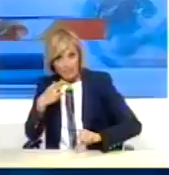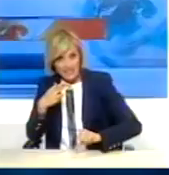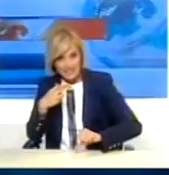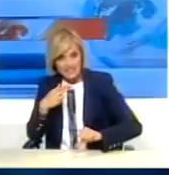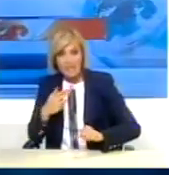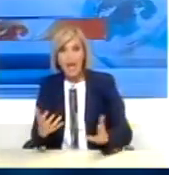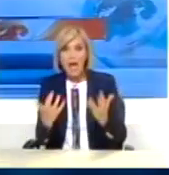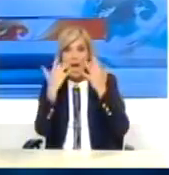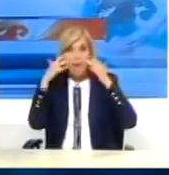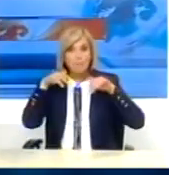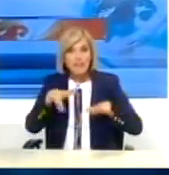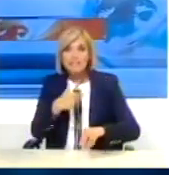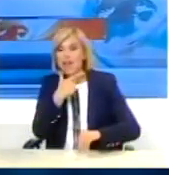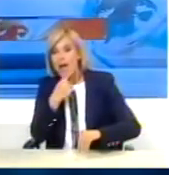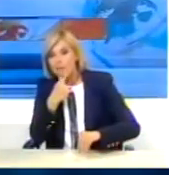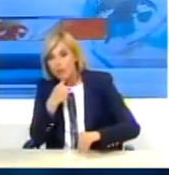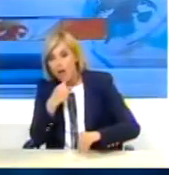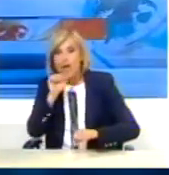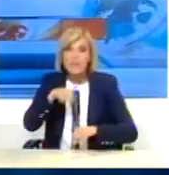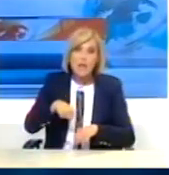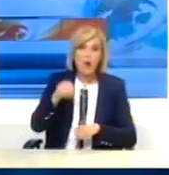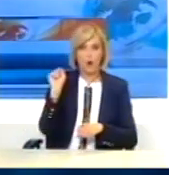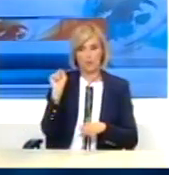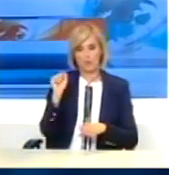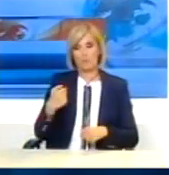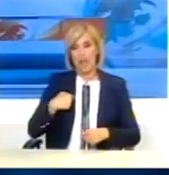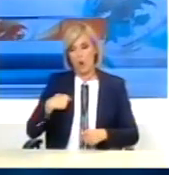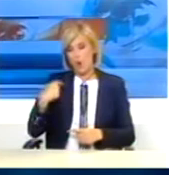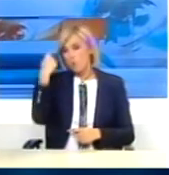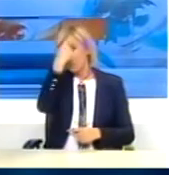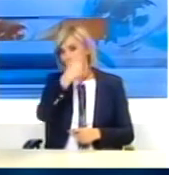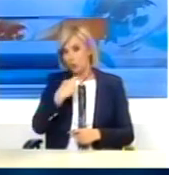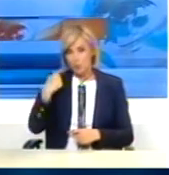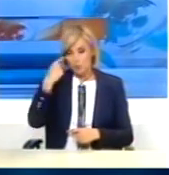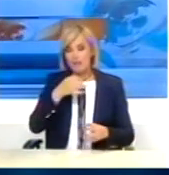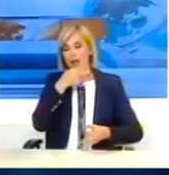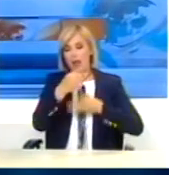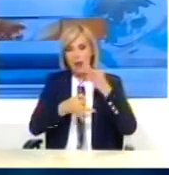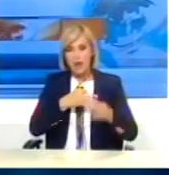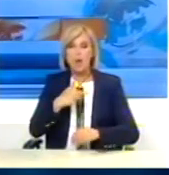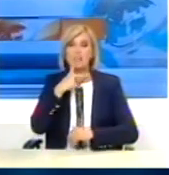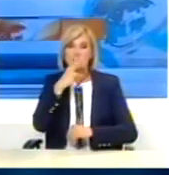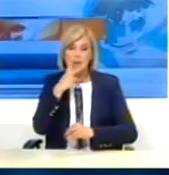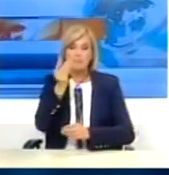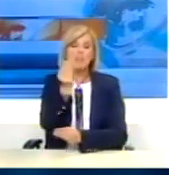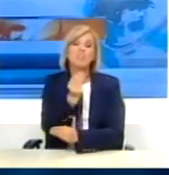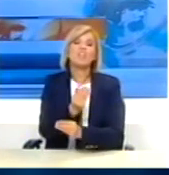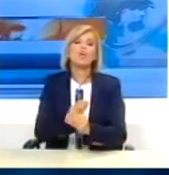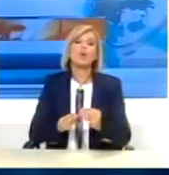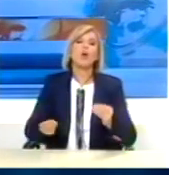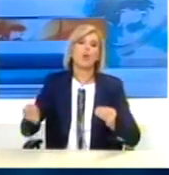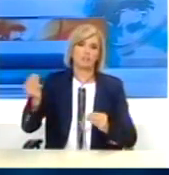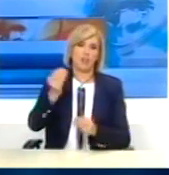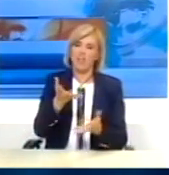κάνει. Νομίζω πρέπει να περιμένουν τα δεδομένα. Για μένα τα δεδομένα αυτή τη στιγμή είναι σαφώς υπέρ του ότι το κάπνισμα λειτουργεί επιβαρυντικά για